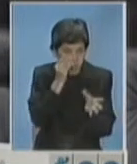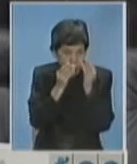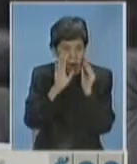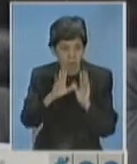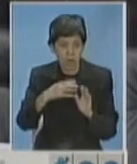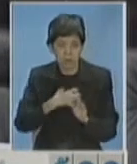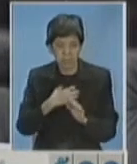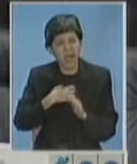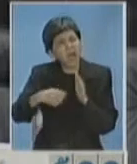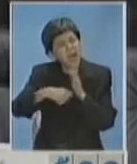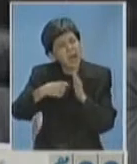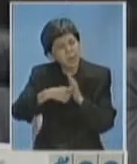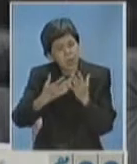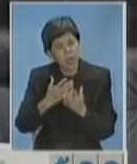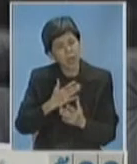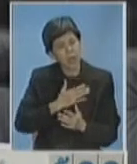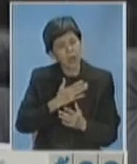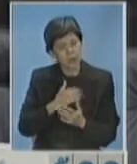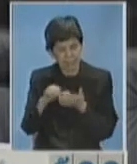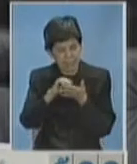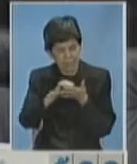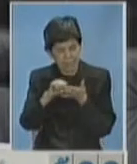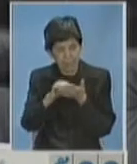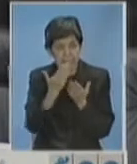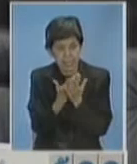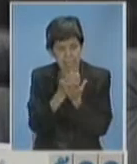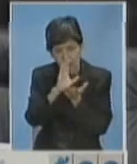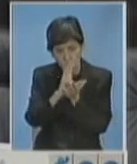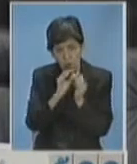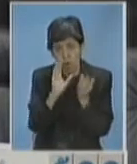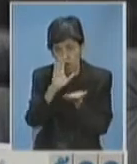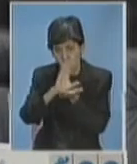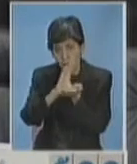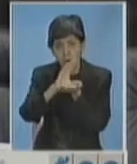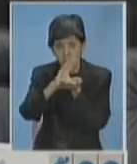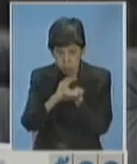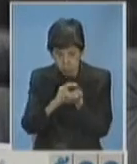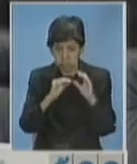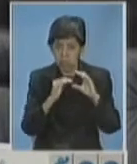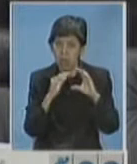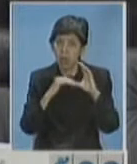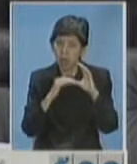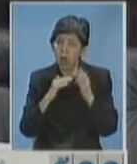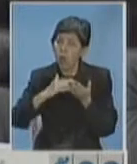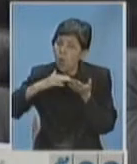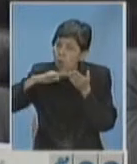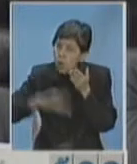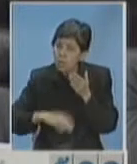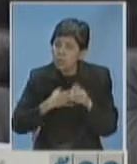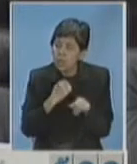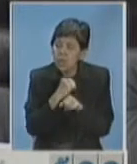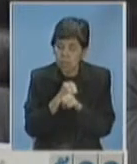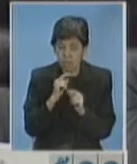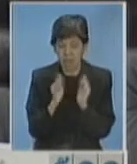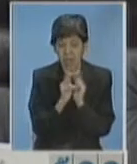ะว่าเหตุผลใดนะคะดิฉันจึงได้สงวนความเห็นปรับลดประมาณดังกล่าวนะคะซึ่งดิฉันเป็นเสียงข้างน้อยที่มีความเห็นต่างจ